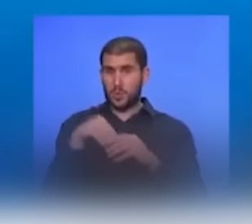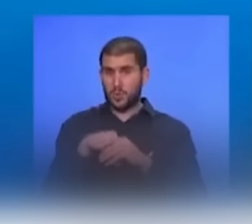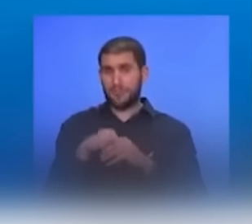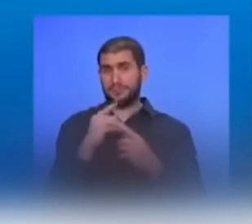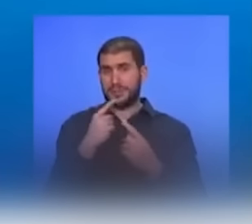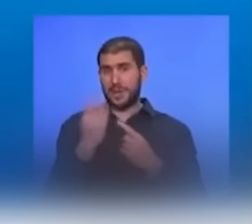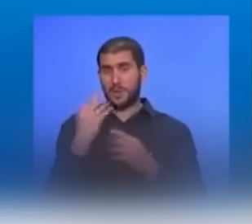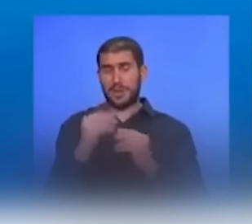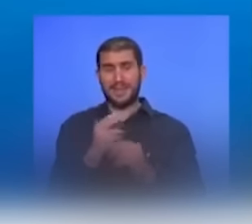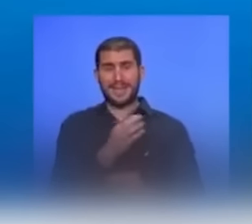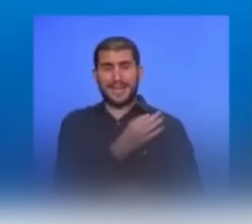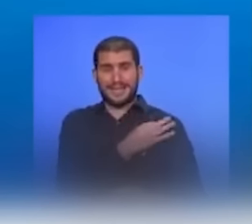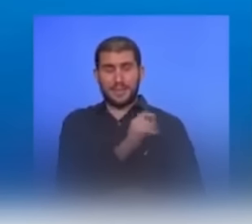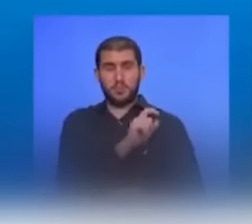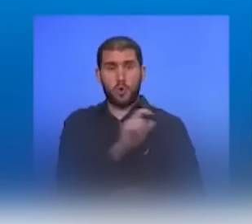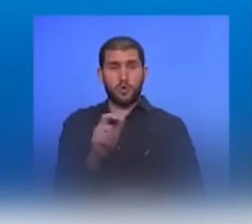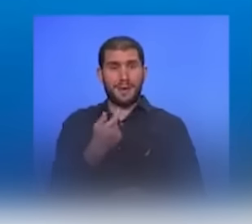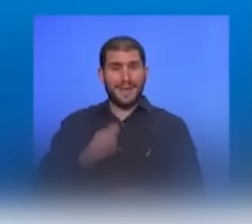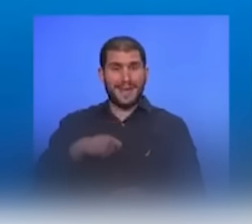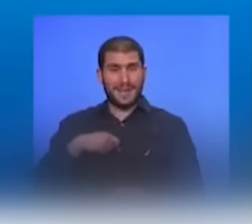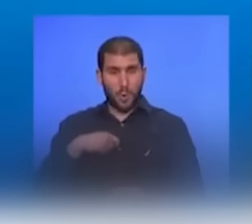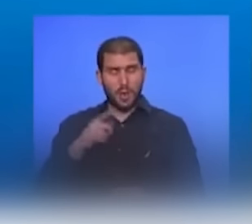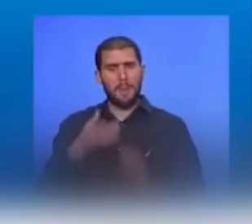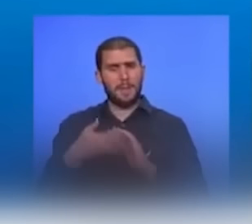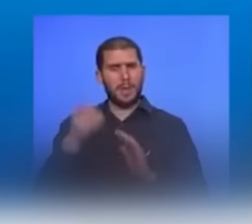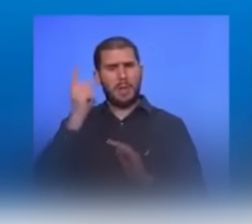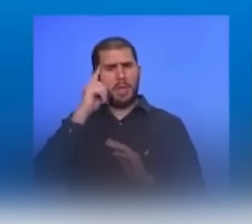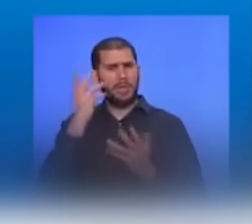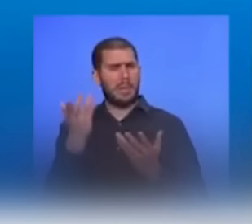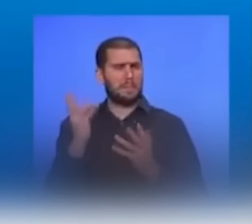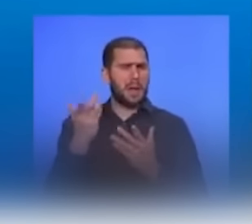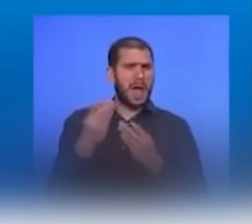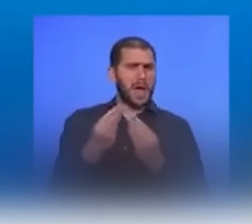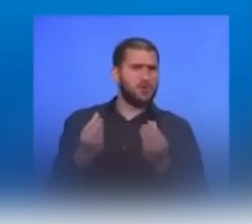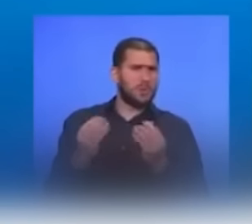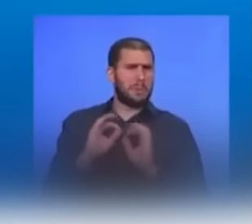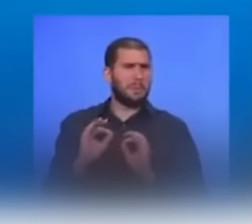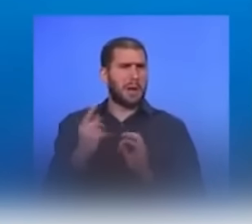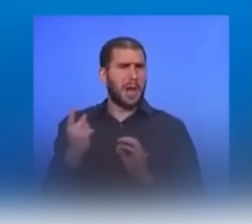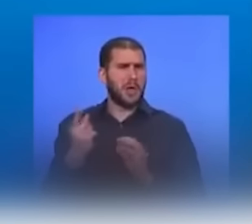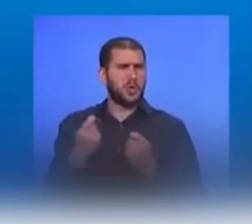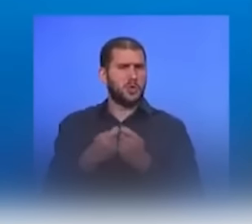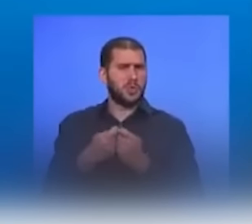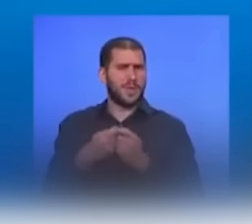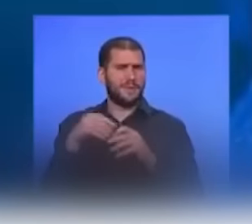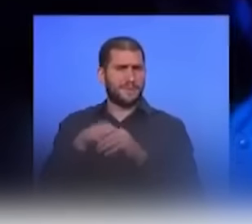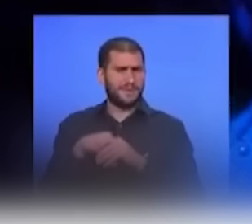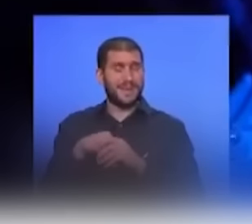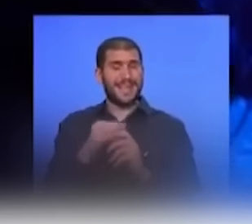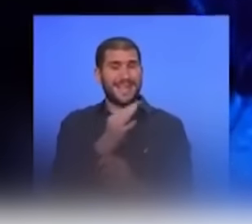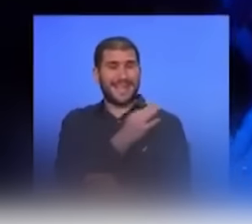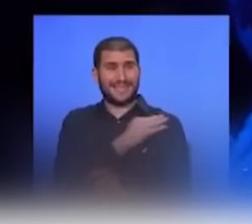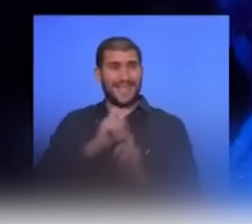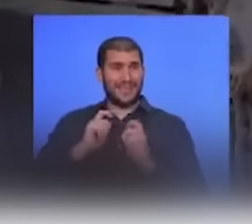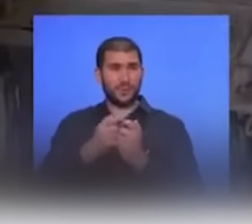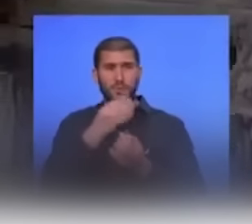בשיחות שהיו לו עם הקצין שמואשם בריגול, בהתחלה הוא לא ידע בכלל במה הוא חשוד אותו שותף שלו לתא. הקצין העצור שאל